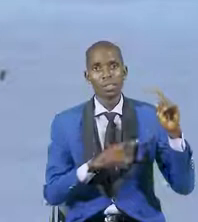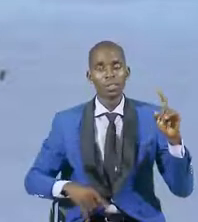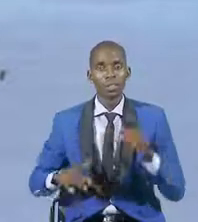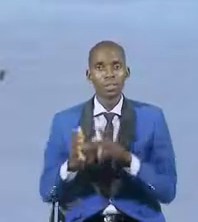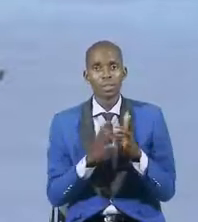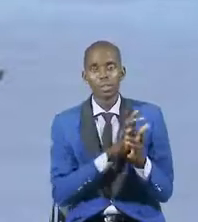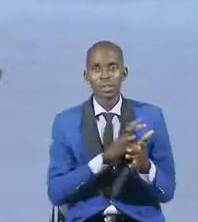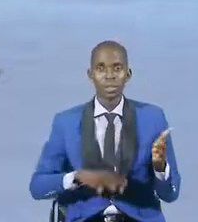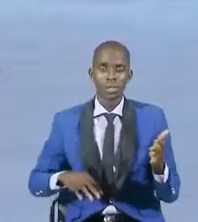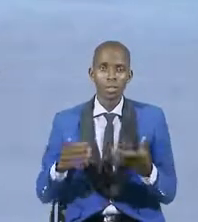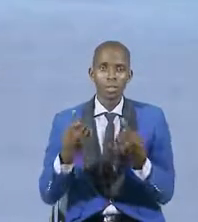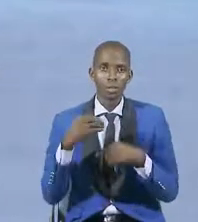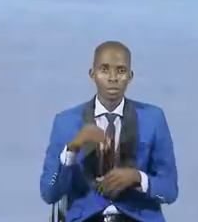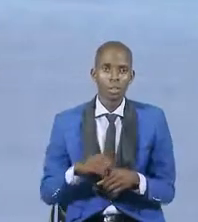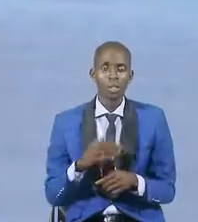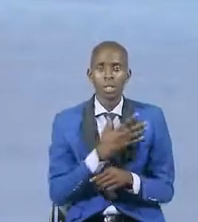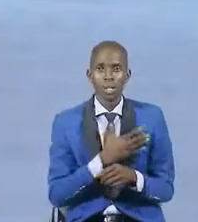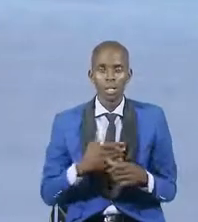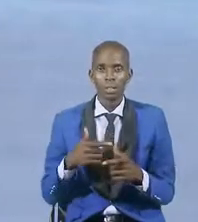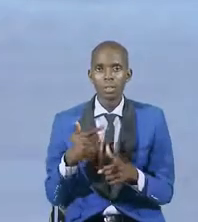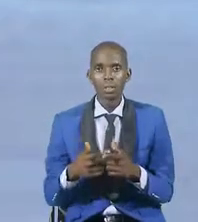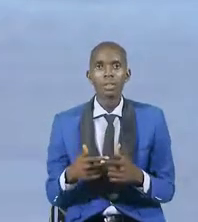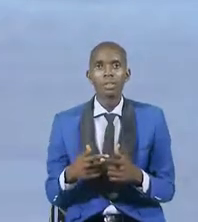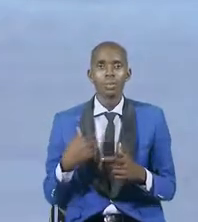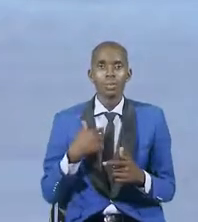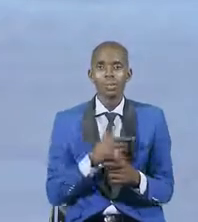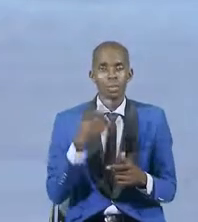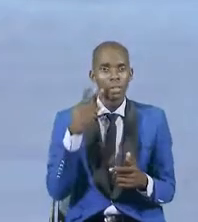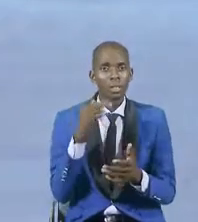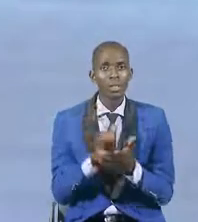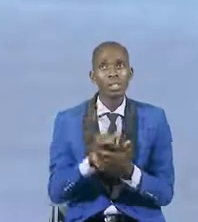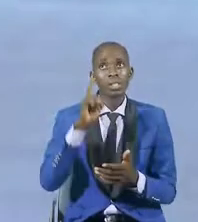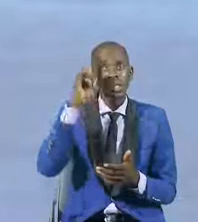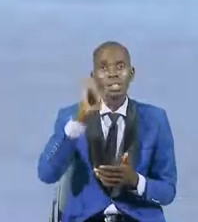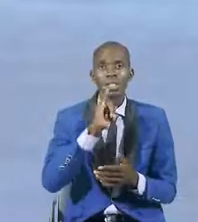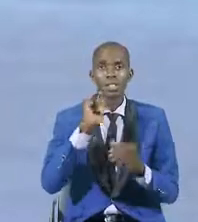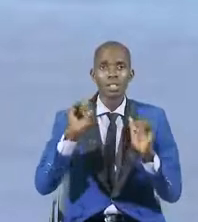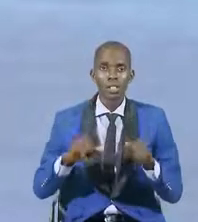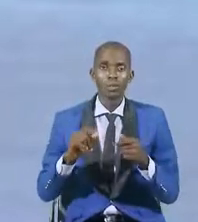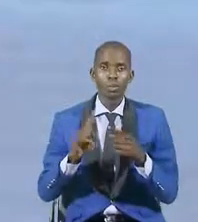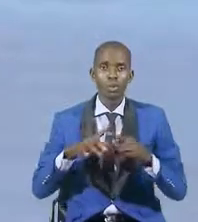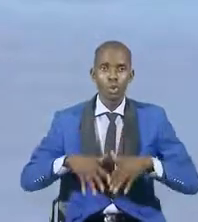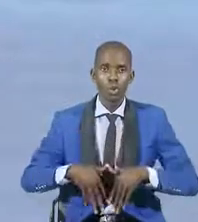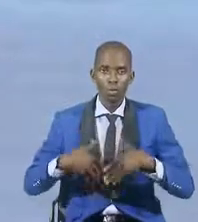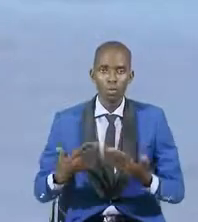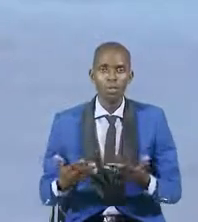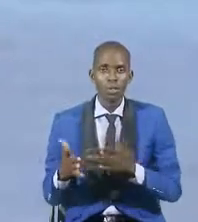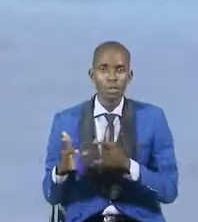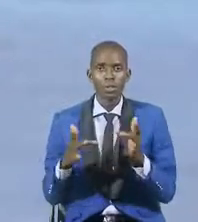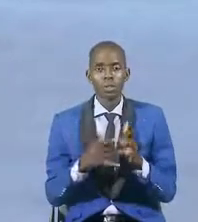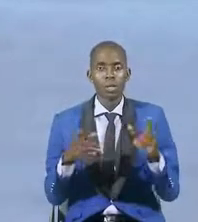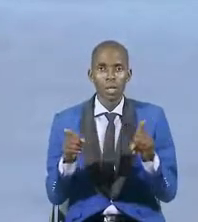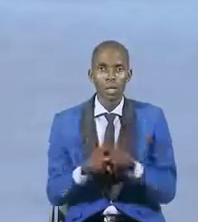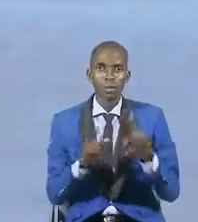Seigneur Jésus-Christ maintenant se présente, et on nous dit qu'il est capable, maintenant le pécheur est capable